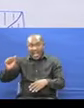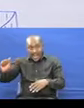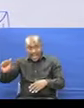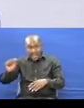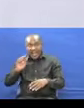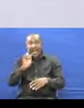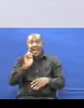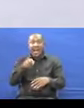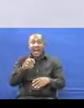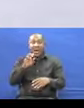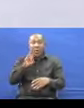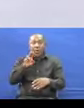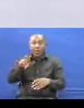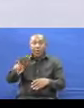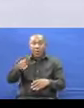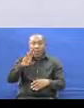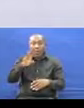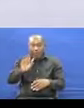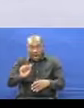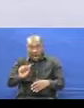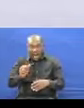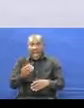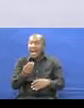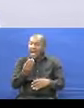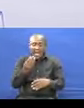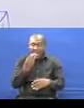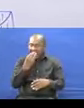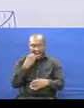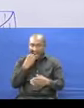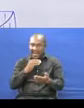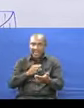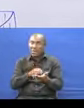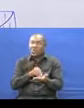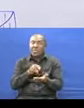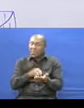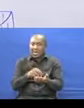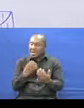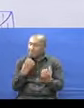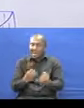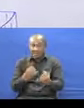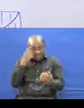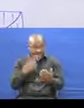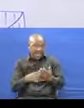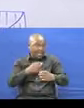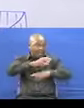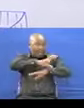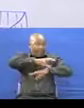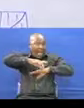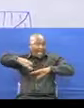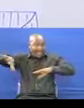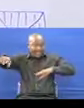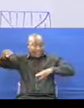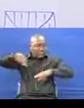kule usipomuona samaki basi hata yule mdudu mdogo mdogo anaitwa ngadu utamuona eh. Sawa sawa. Basi hebu tuangalie